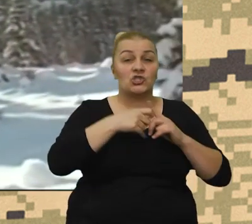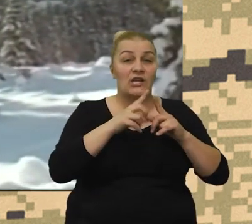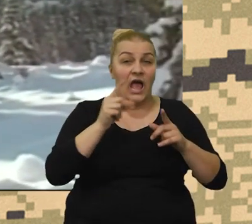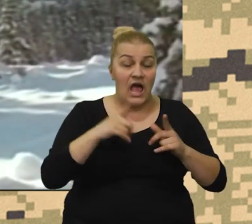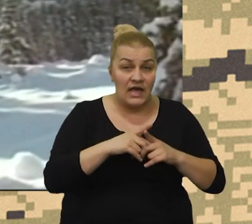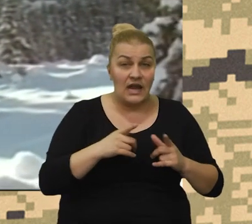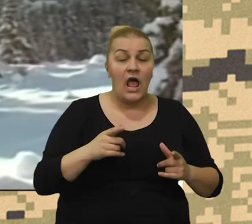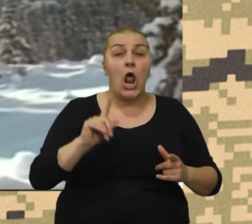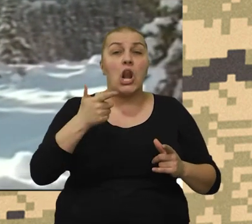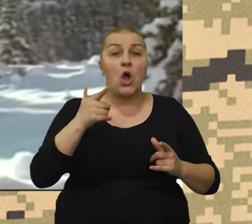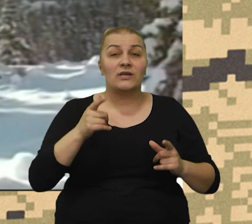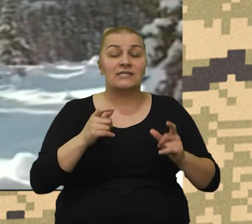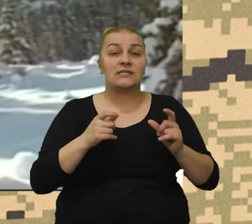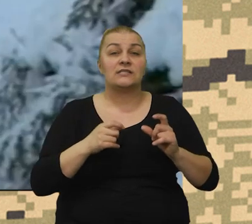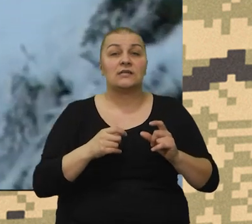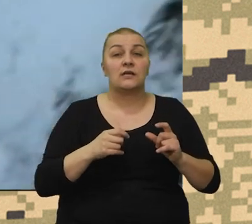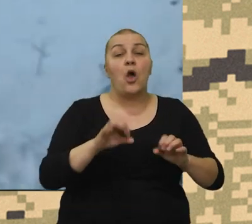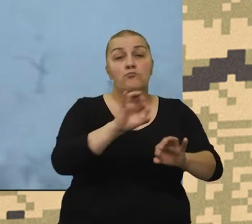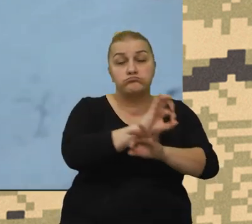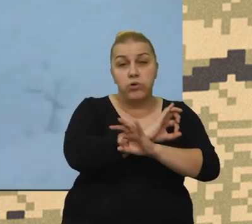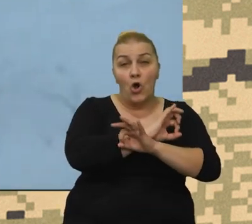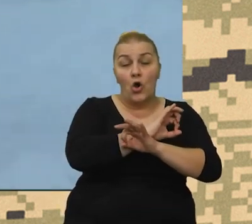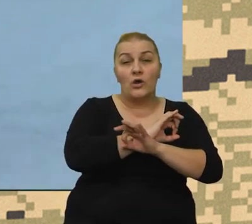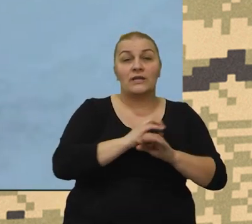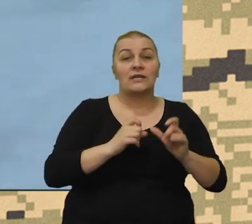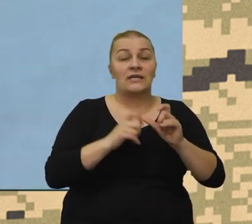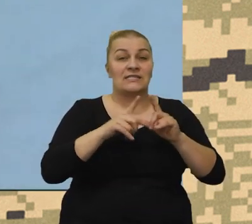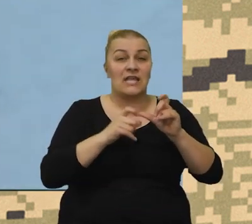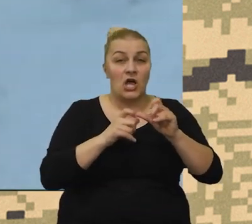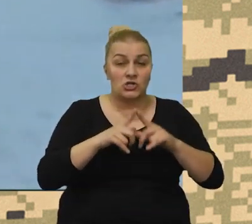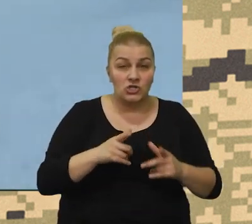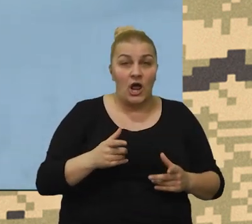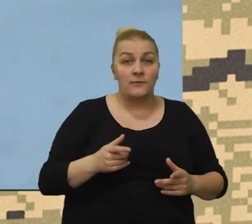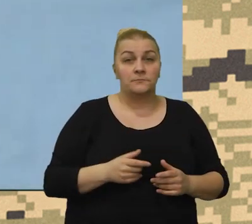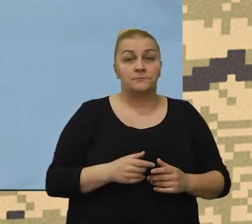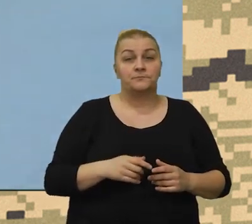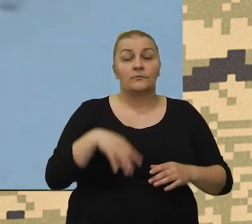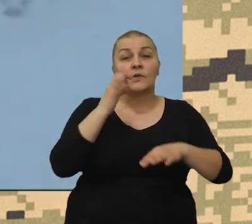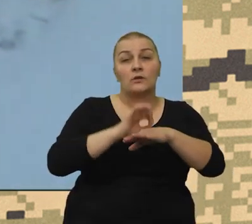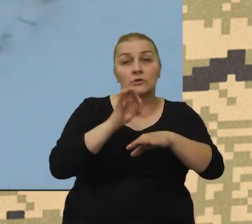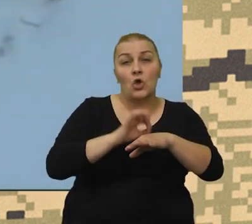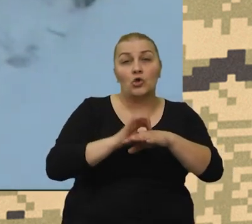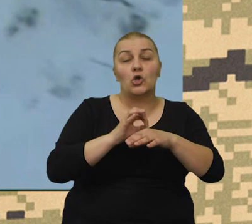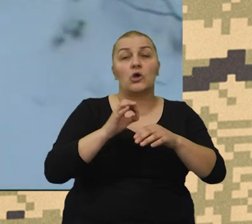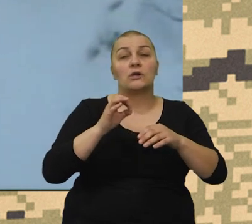Čikara Ivan, logistika Saša, pokojni Saša, zdravstvo doktor